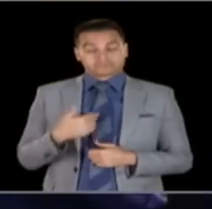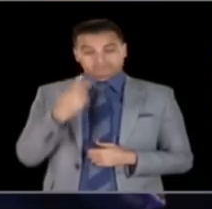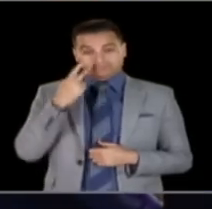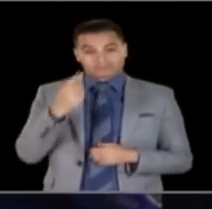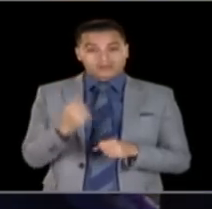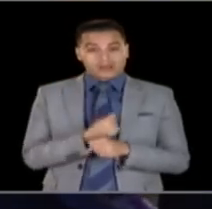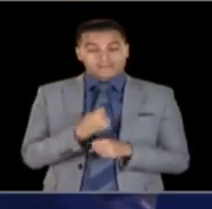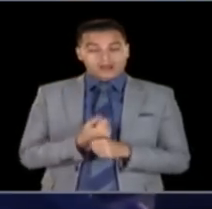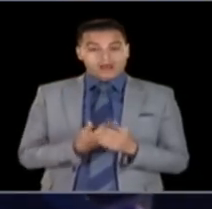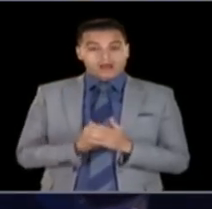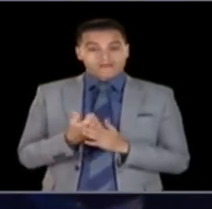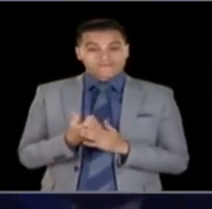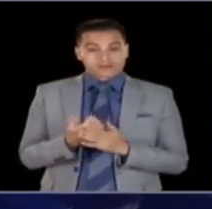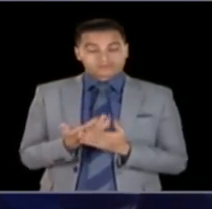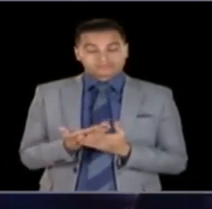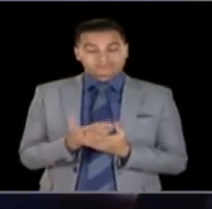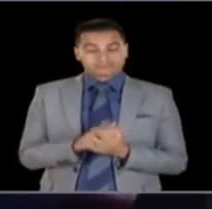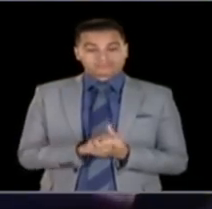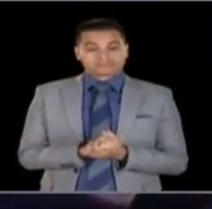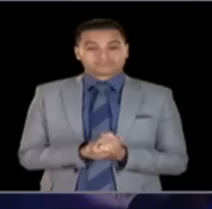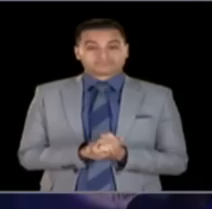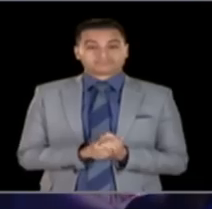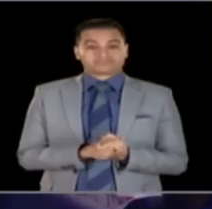متوقع الحقيقة ممكن تجاوبي على أكتر من سؤال.